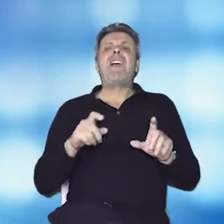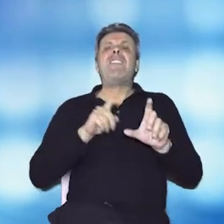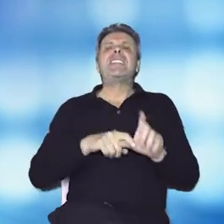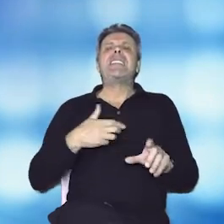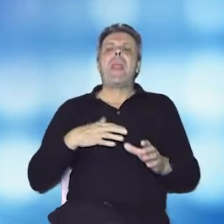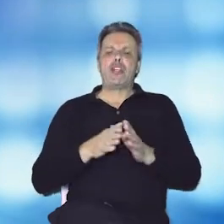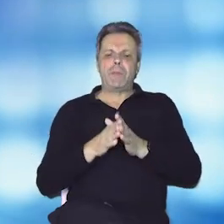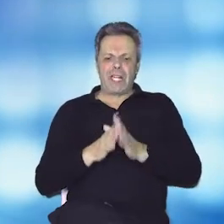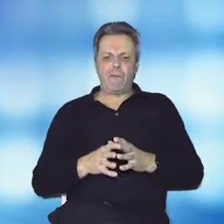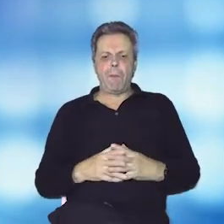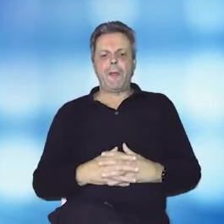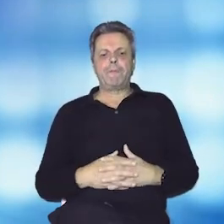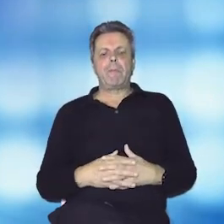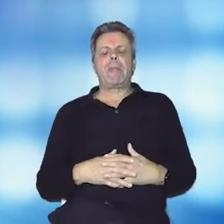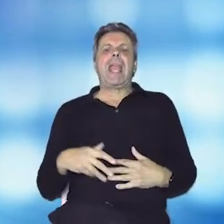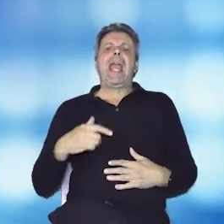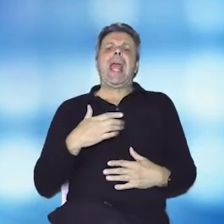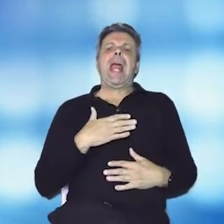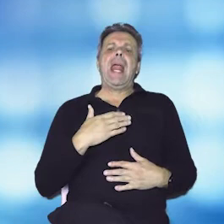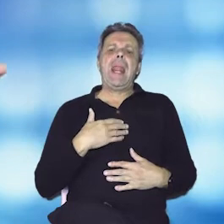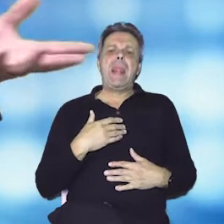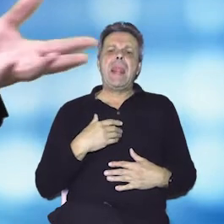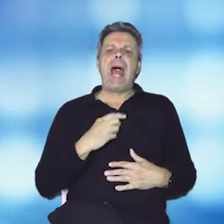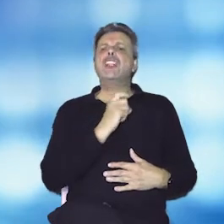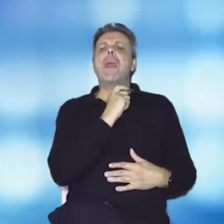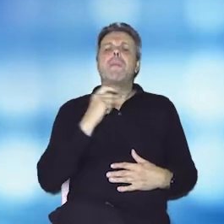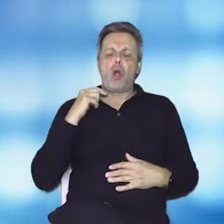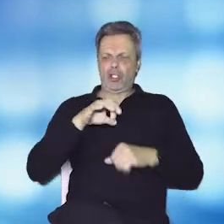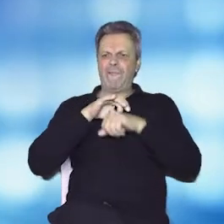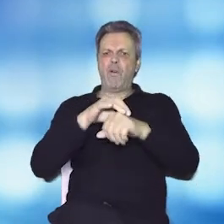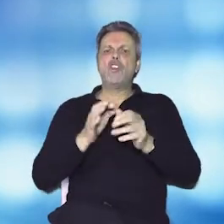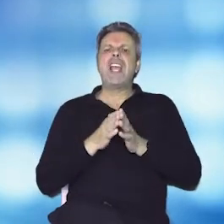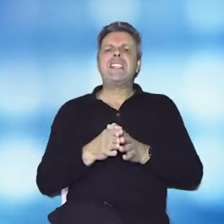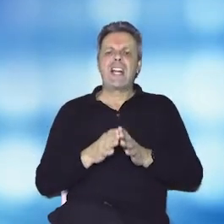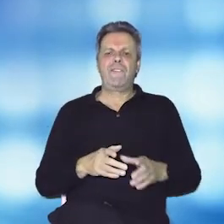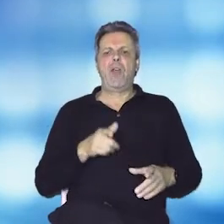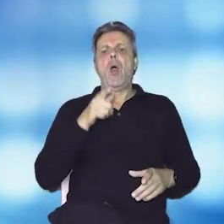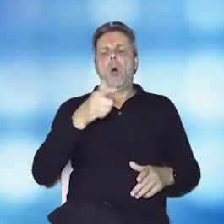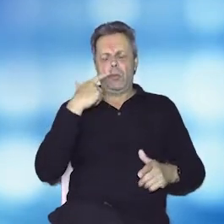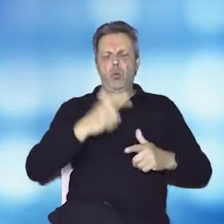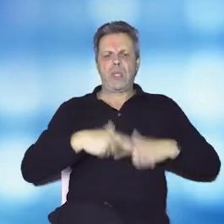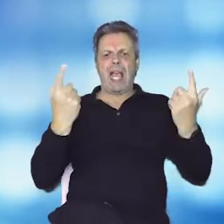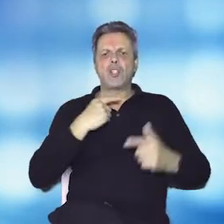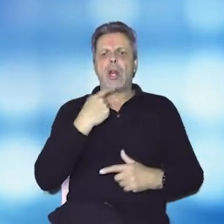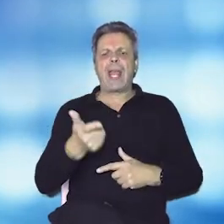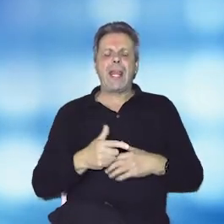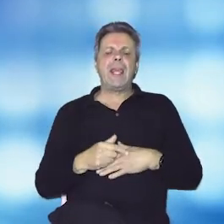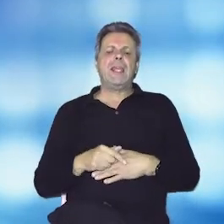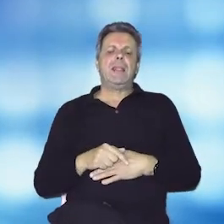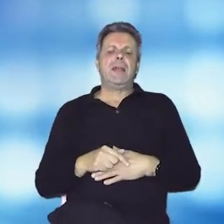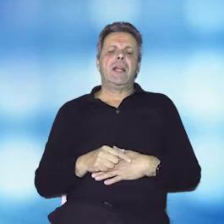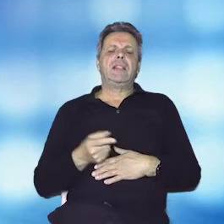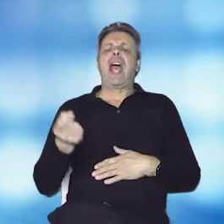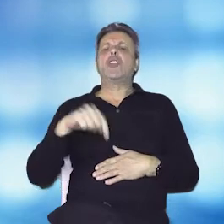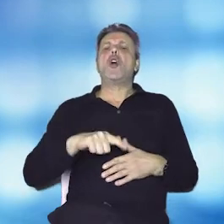crkvom. Mm-hmm. Naši proroci i vođe crkveni su vrlo jasno rekli